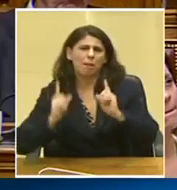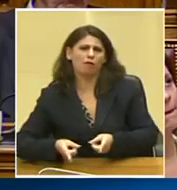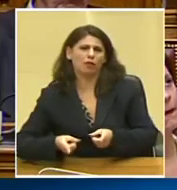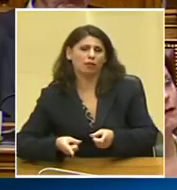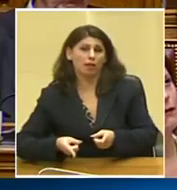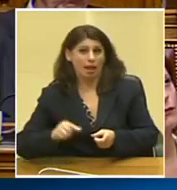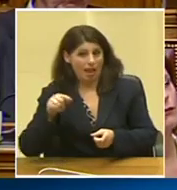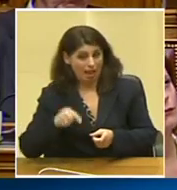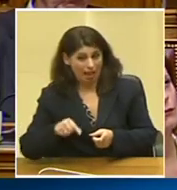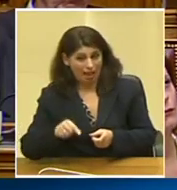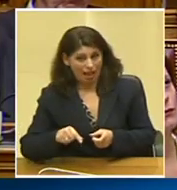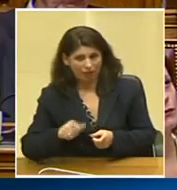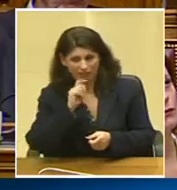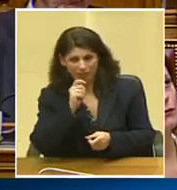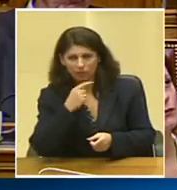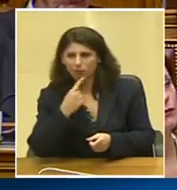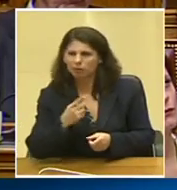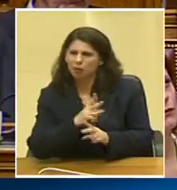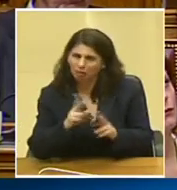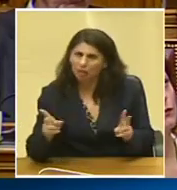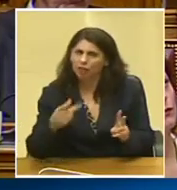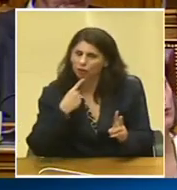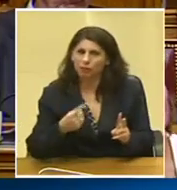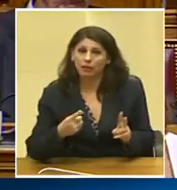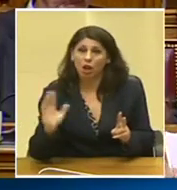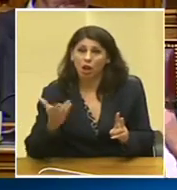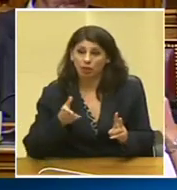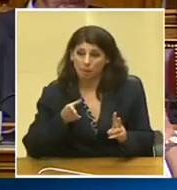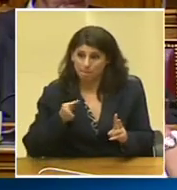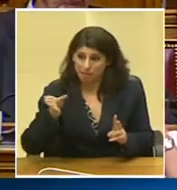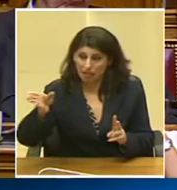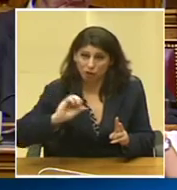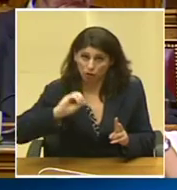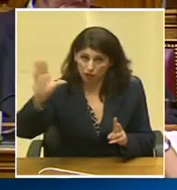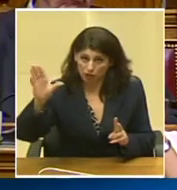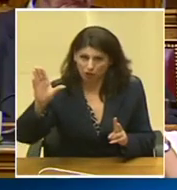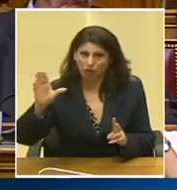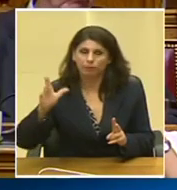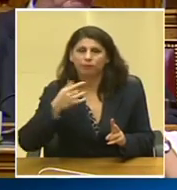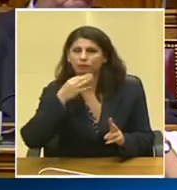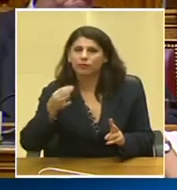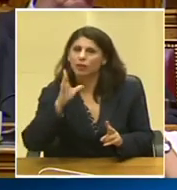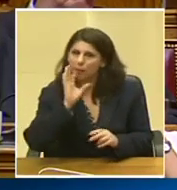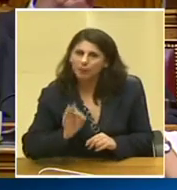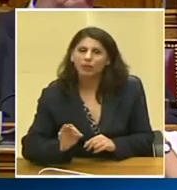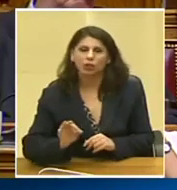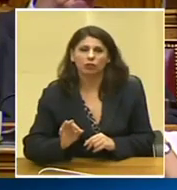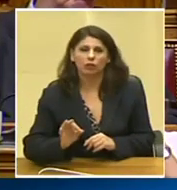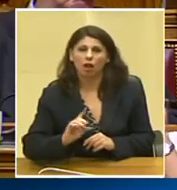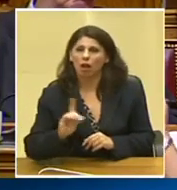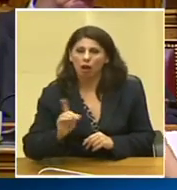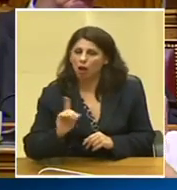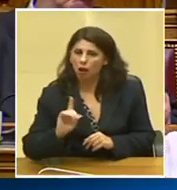Την οποία σε κάποιες συνεντεύξεις σας την είπατε και καθαρά. Και όταν πηγαίνετε στο εξωτερικό, λέτε την πραγματικότητα. Όχι μπροστά